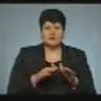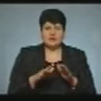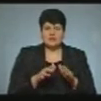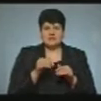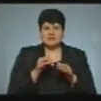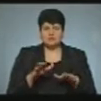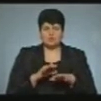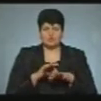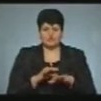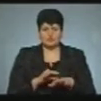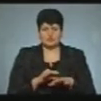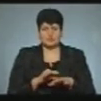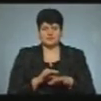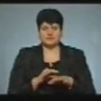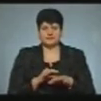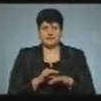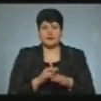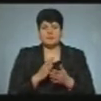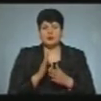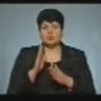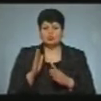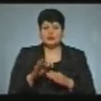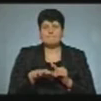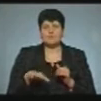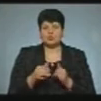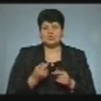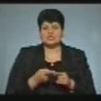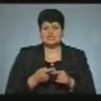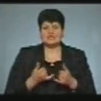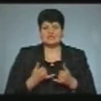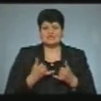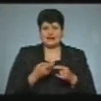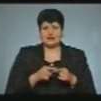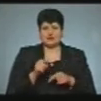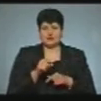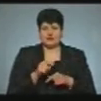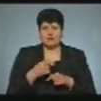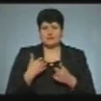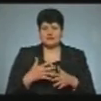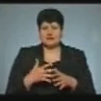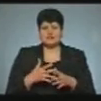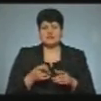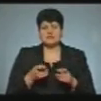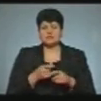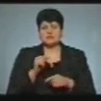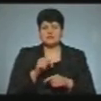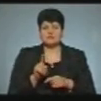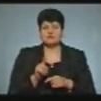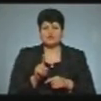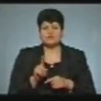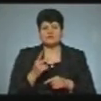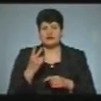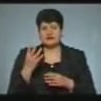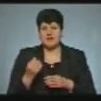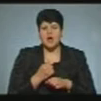зможуть проводити, тому що відповідні мають бути площі для цього. Але ми вже стикнулися, оскільки вже два дні аптека